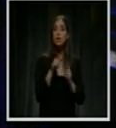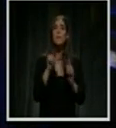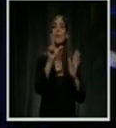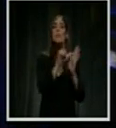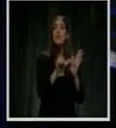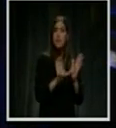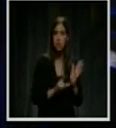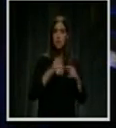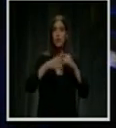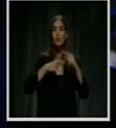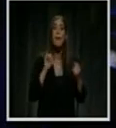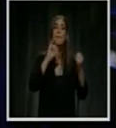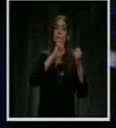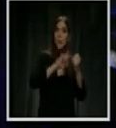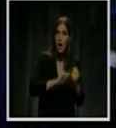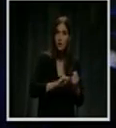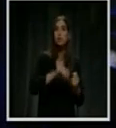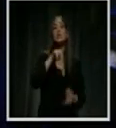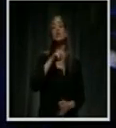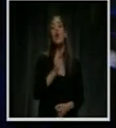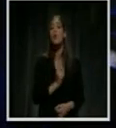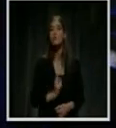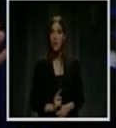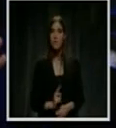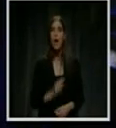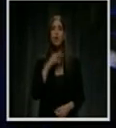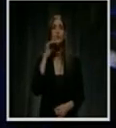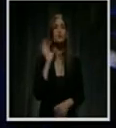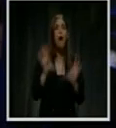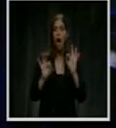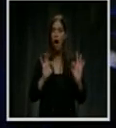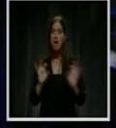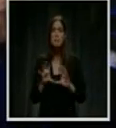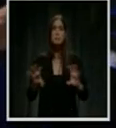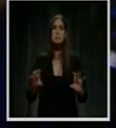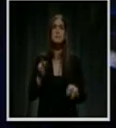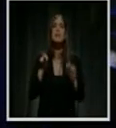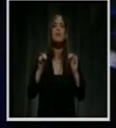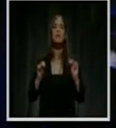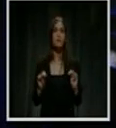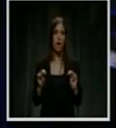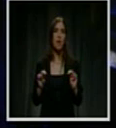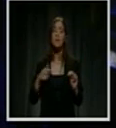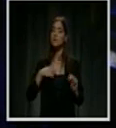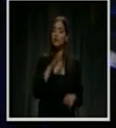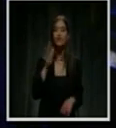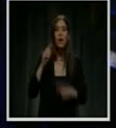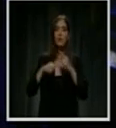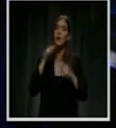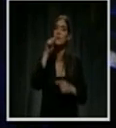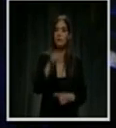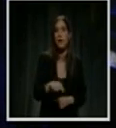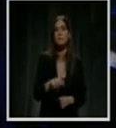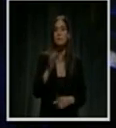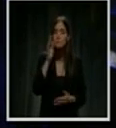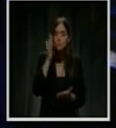in-newtralità, in-non allineament, insistejt għalihom kont ċar minn qabel beda l-Kunsill Ewropew għal darba tnejn, illi jekk dawk l-assigurazzjonijiet